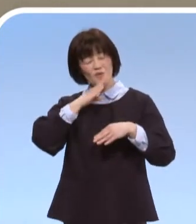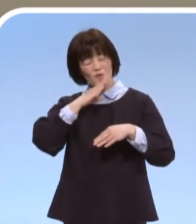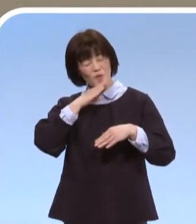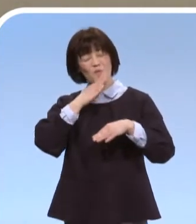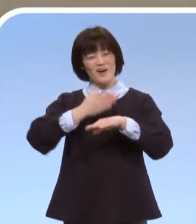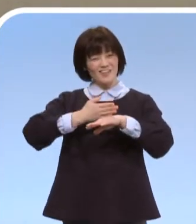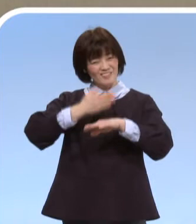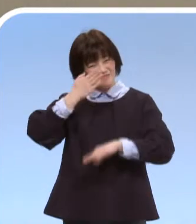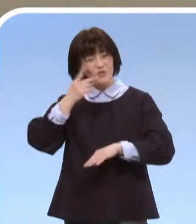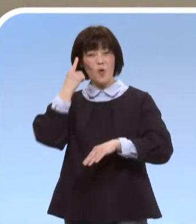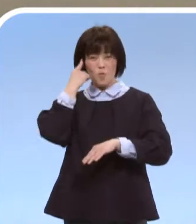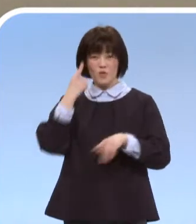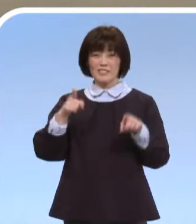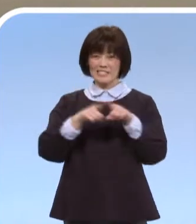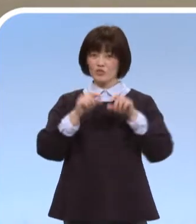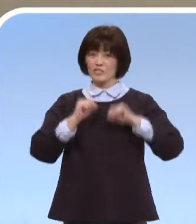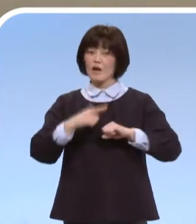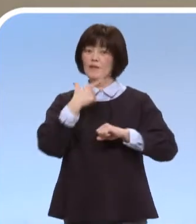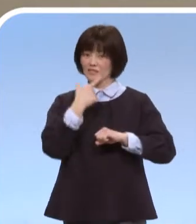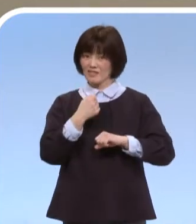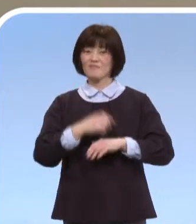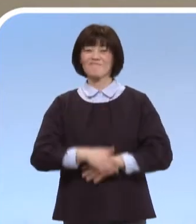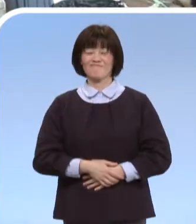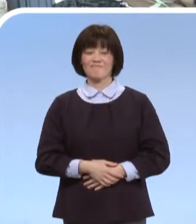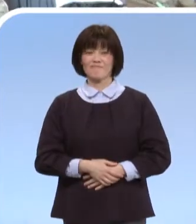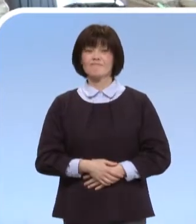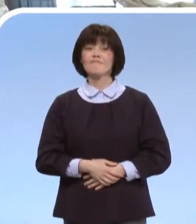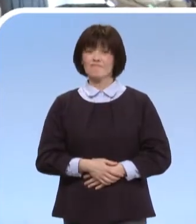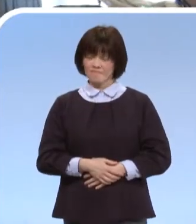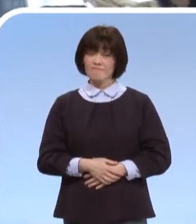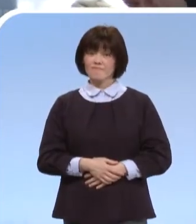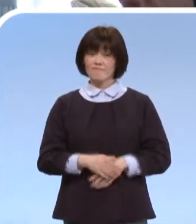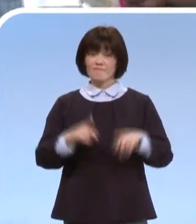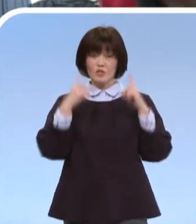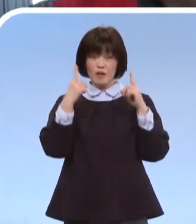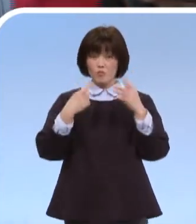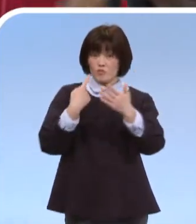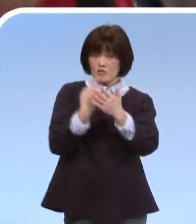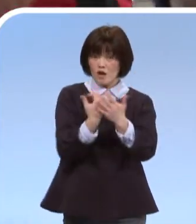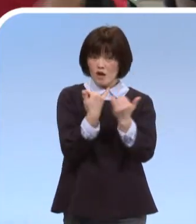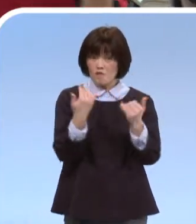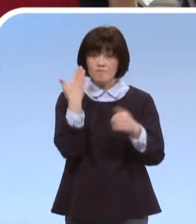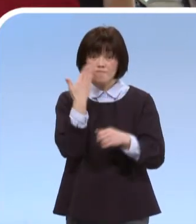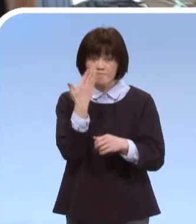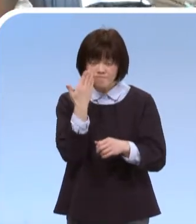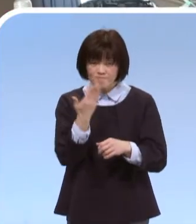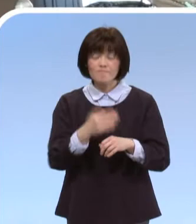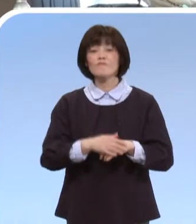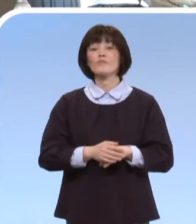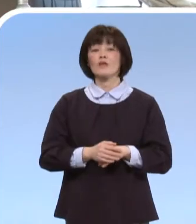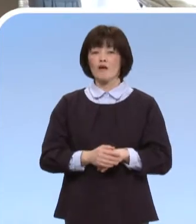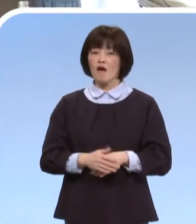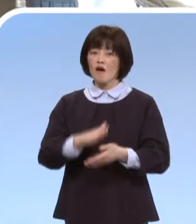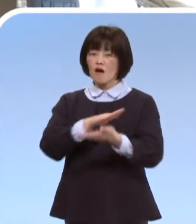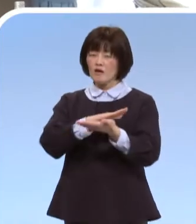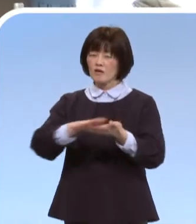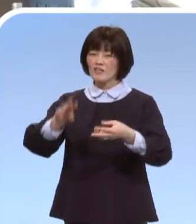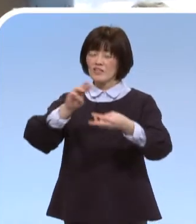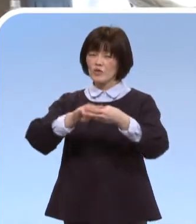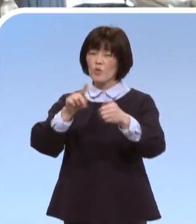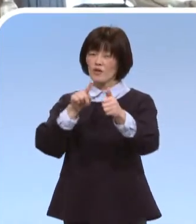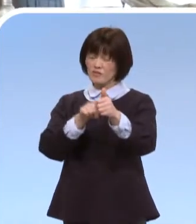ています。尼崎市も一緒に頑張っていきたいと思ってます。 イベントの参加者は 本当に京都さんのおか